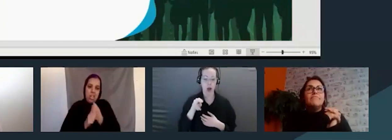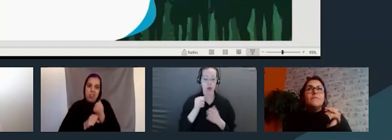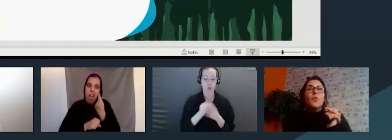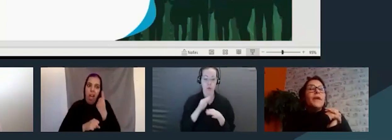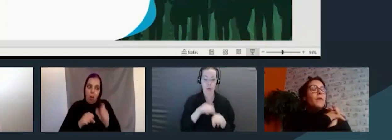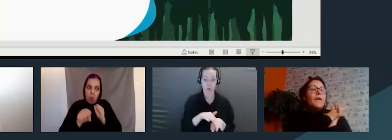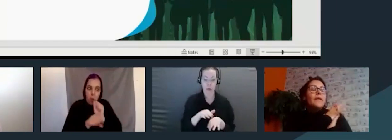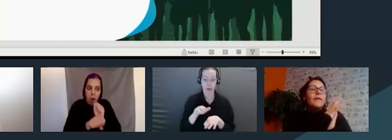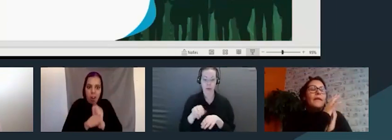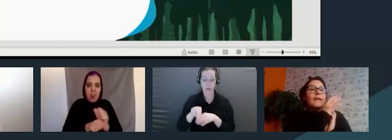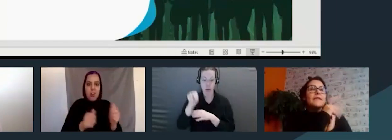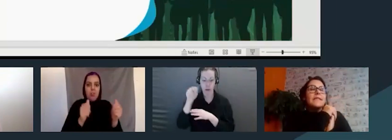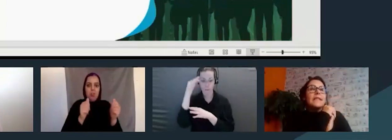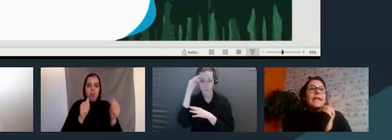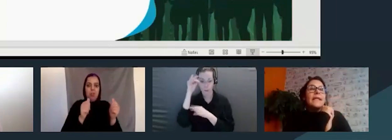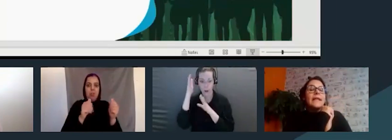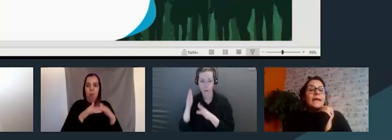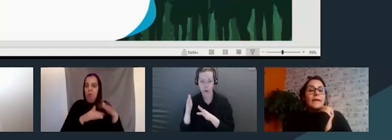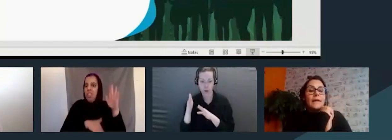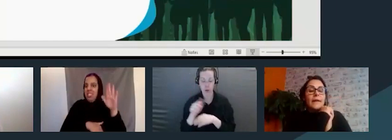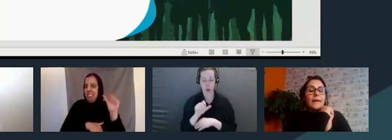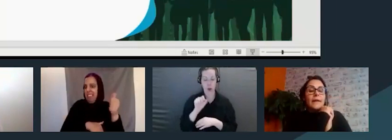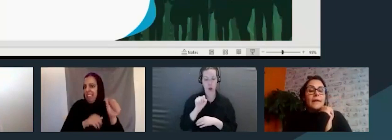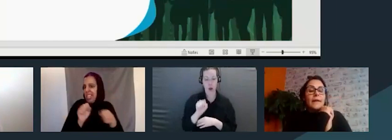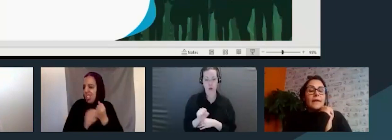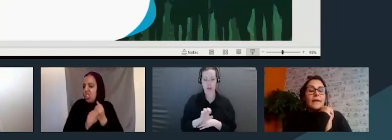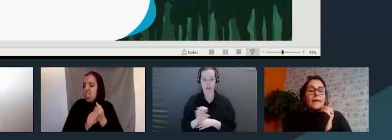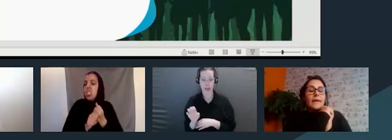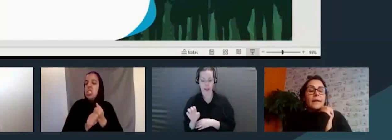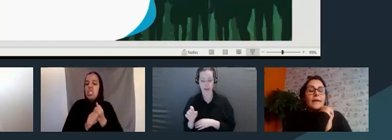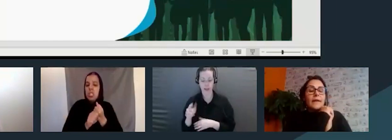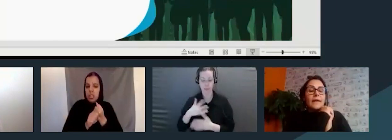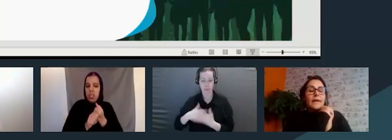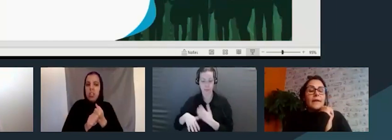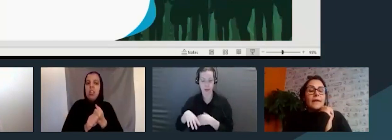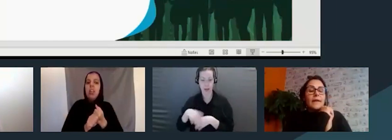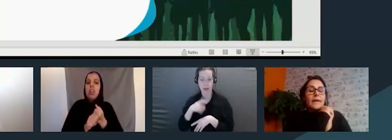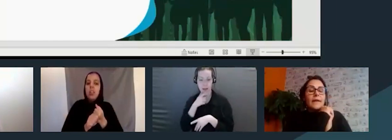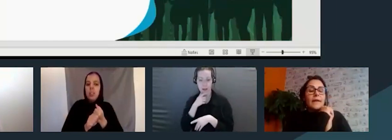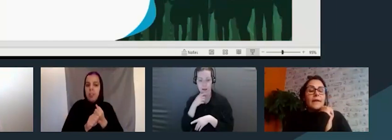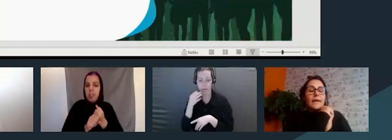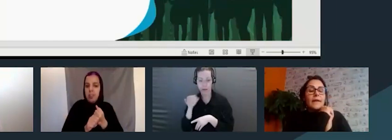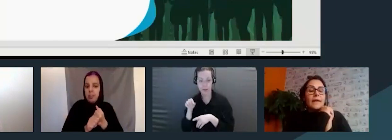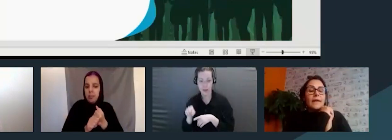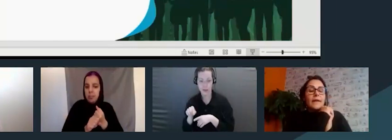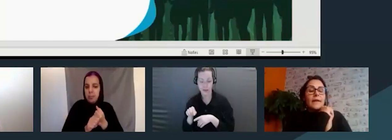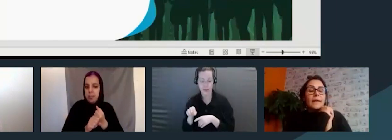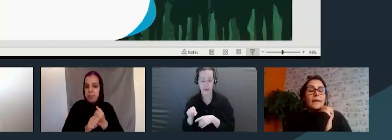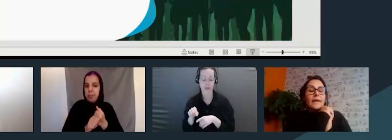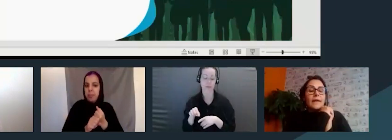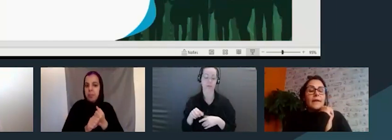plus de 10 ans. Inaudible.